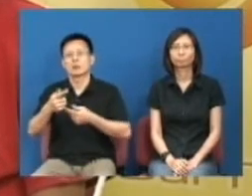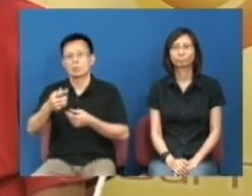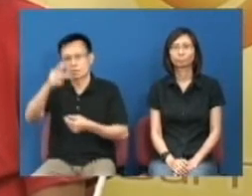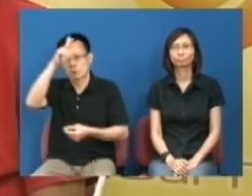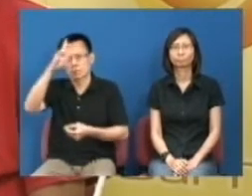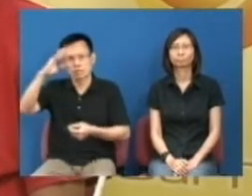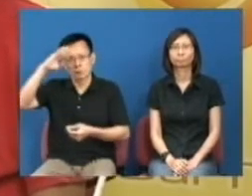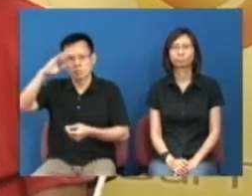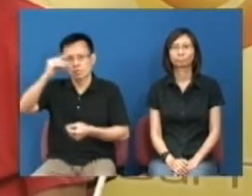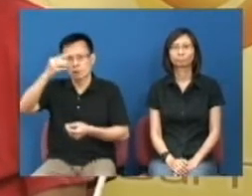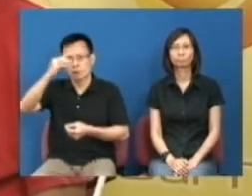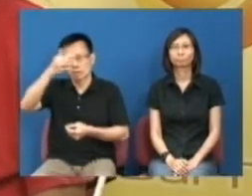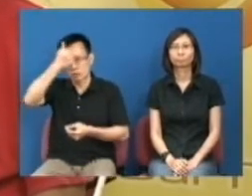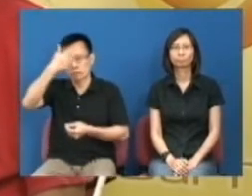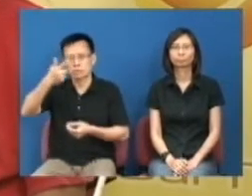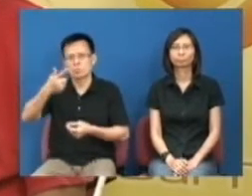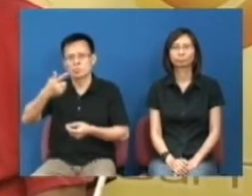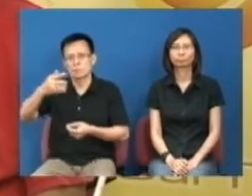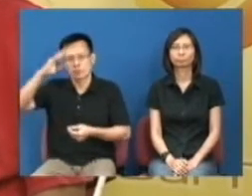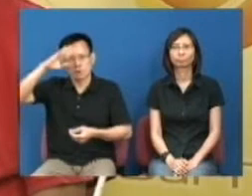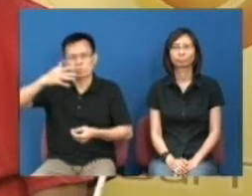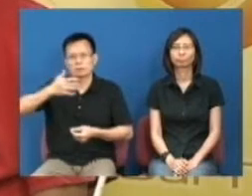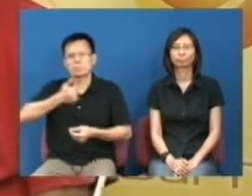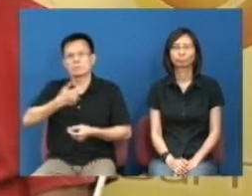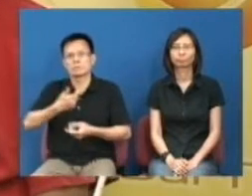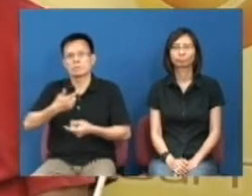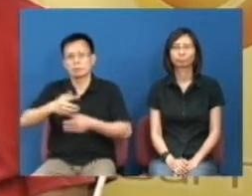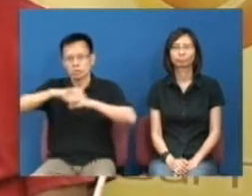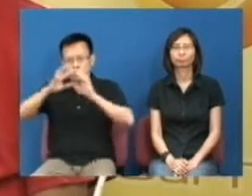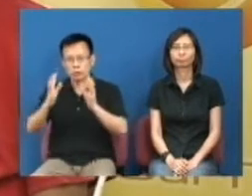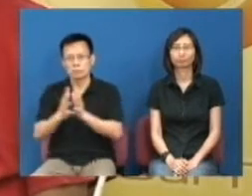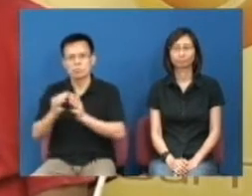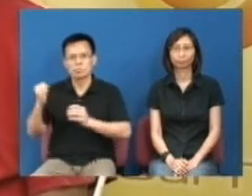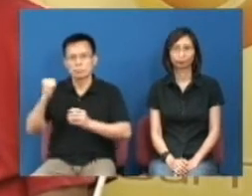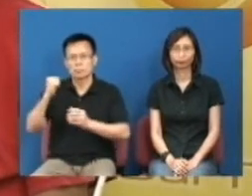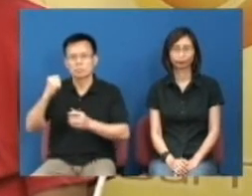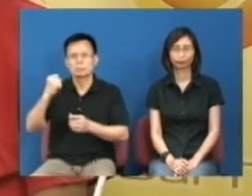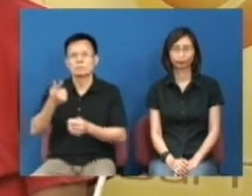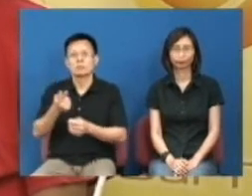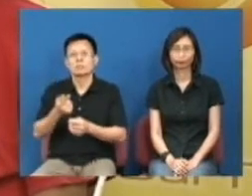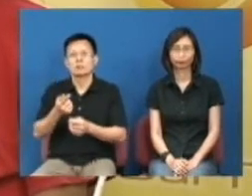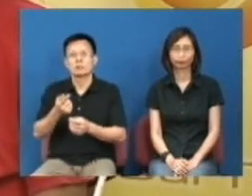府自從曾偉雄上場之後，就是全力去